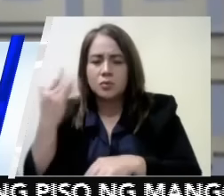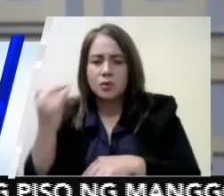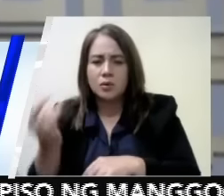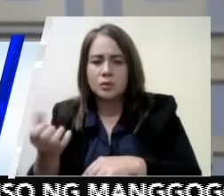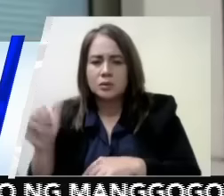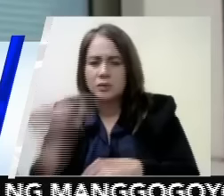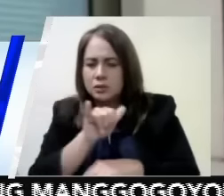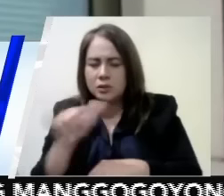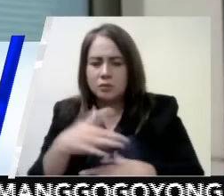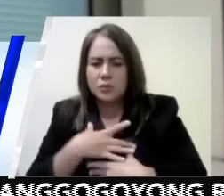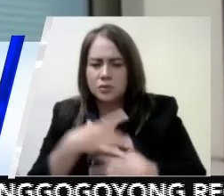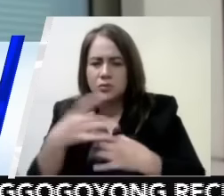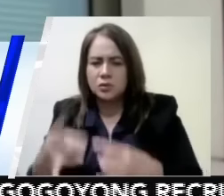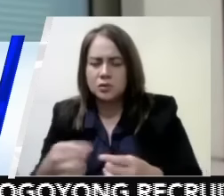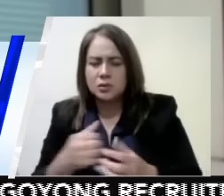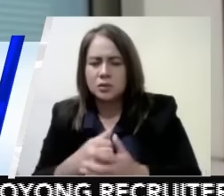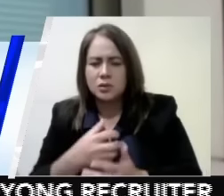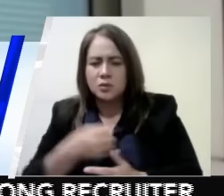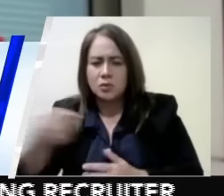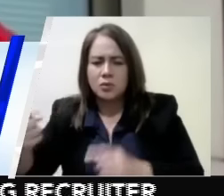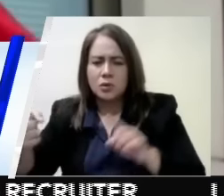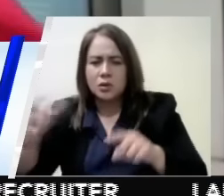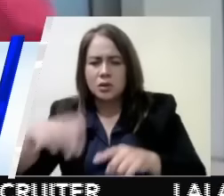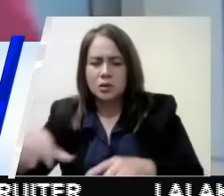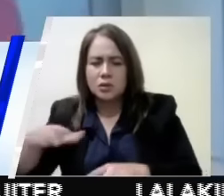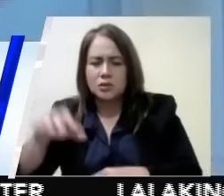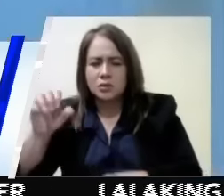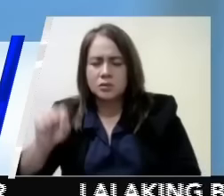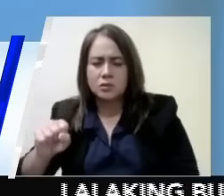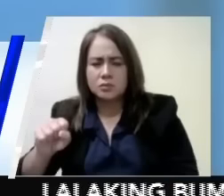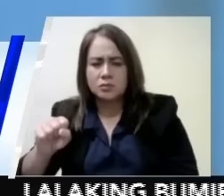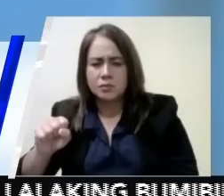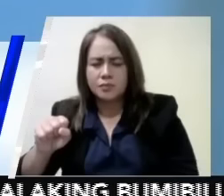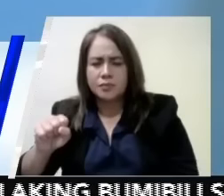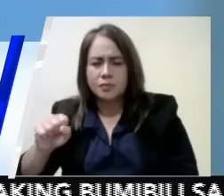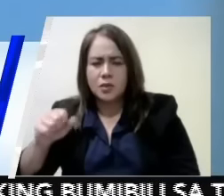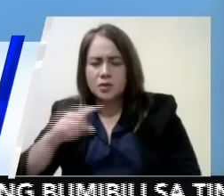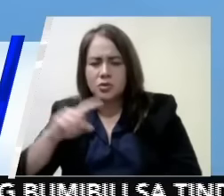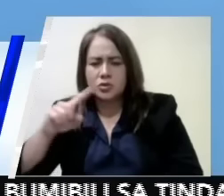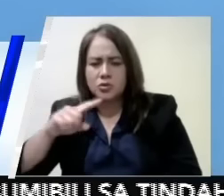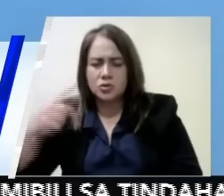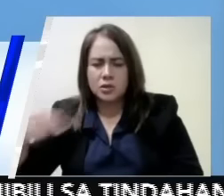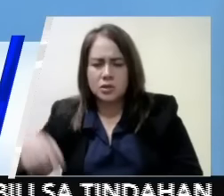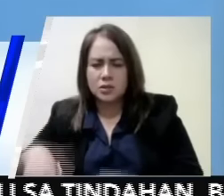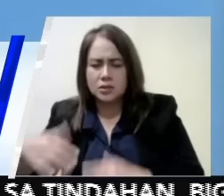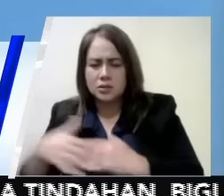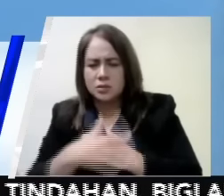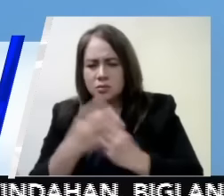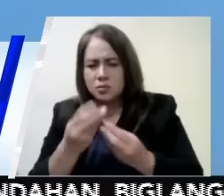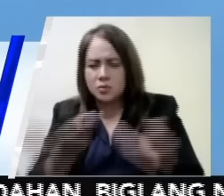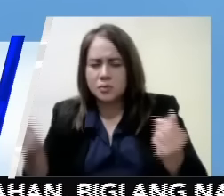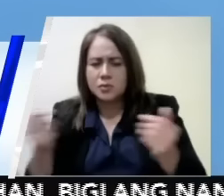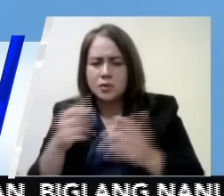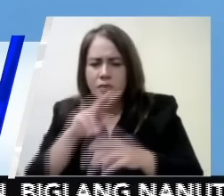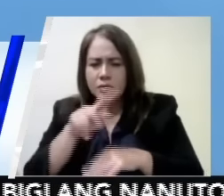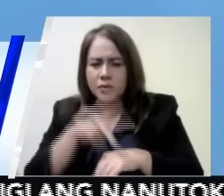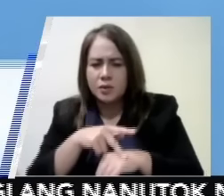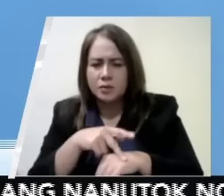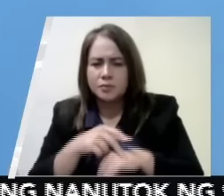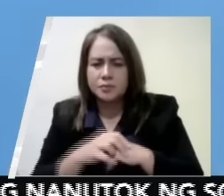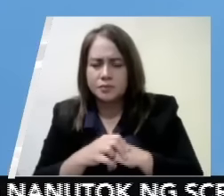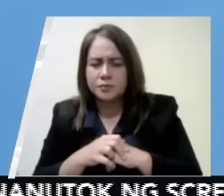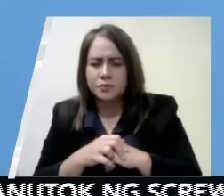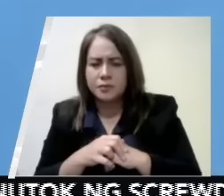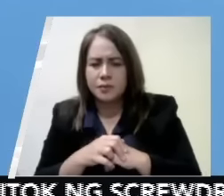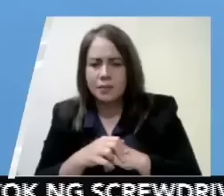at inaangking teritoryo sa South China Sea bilang tugon sa pag-apply ng Pilipinas ng Extended Continental Shelf. Para sa